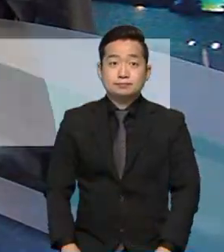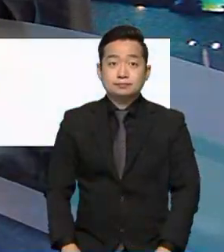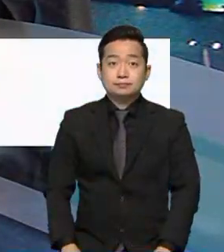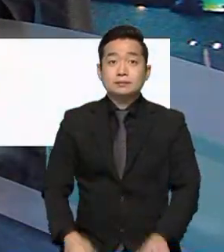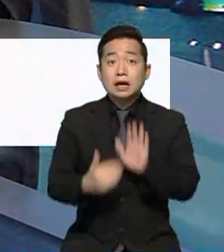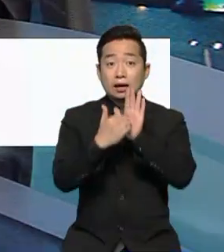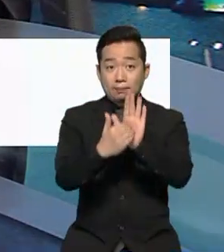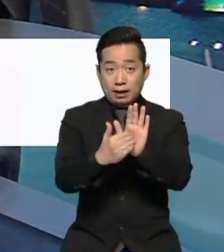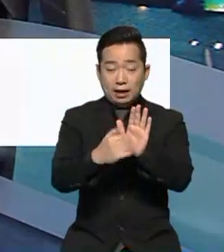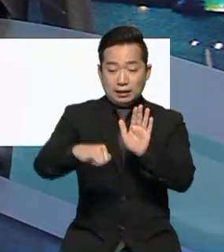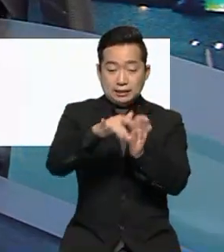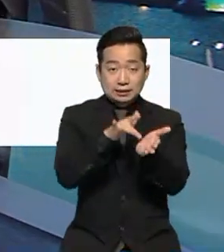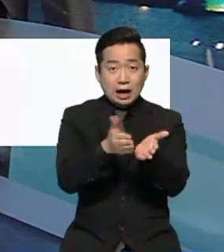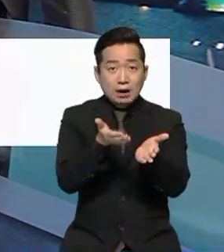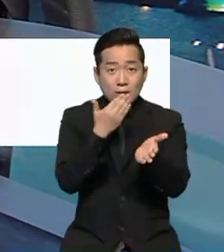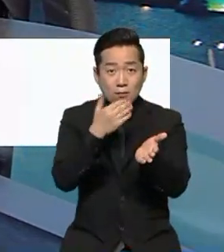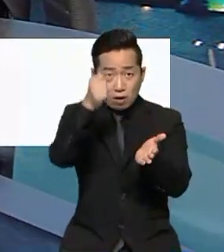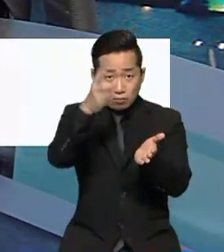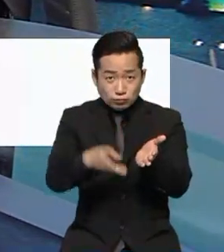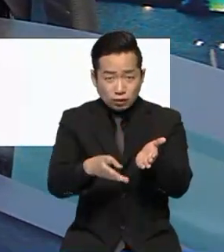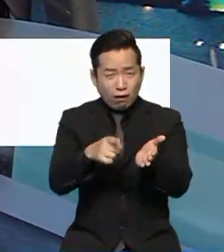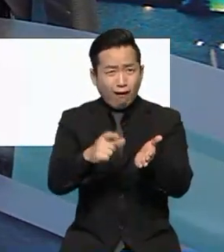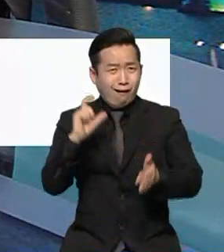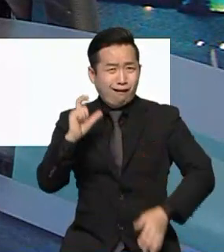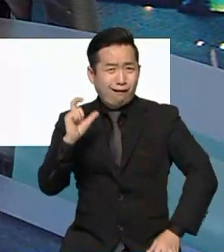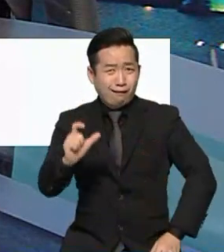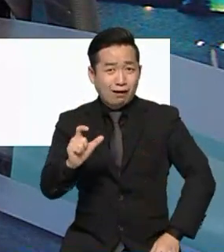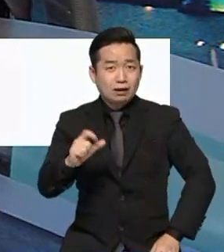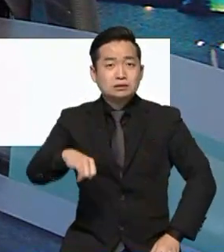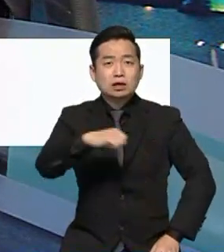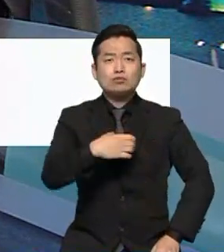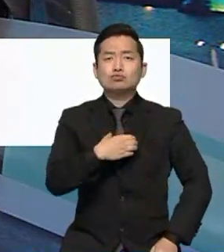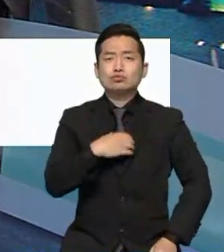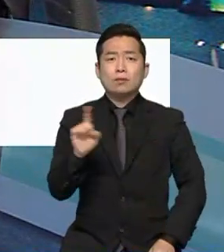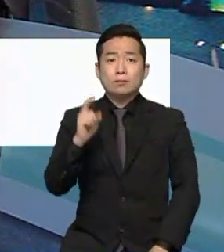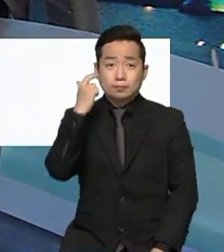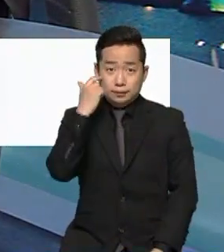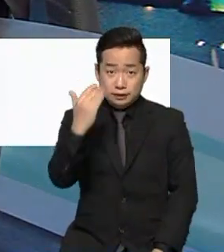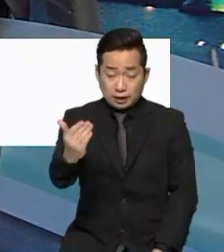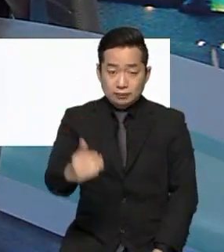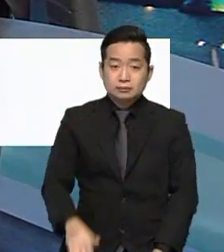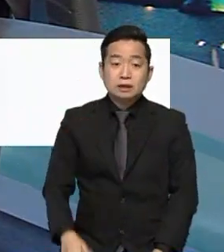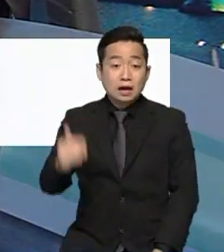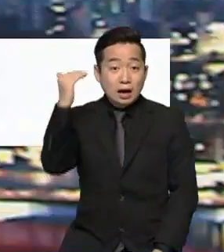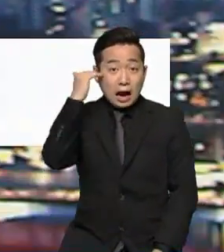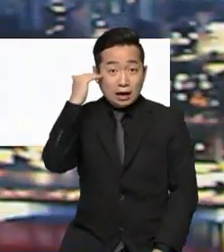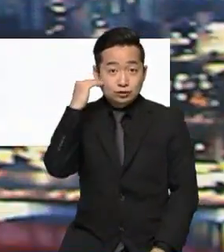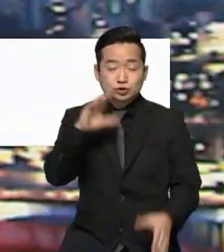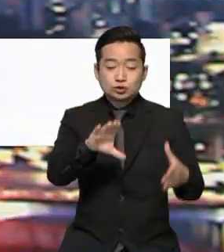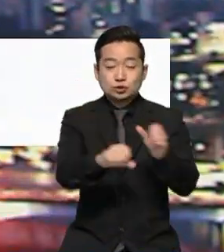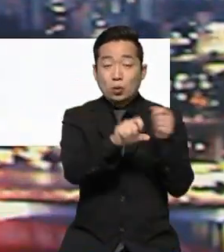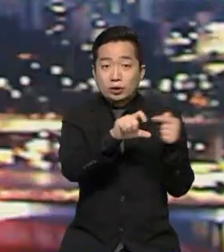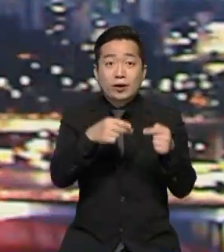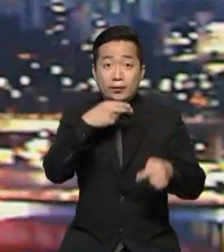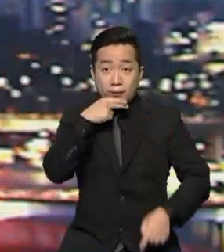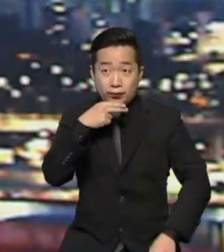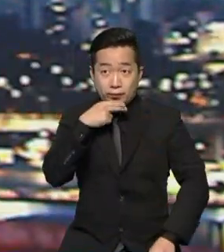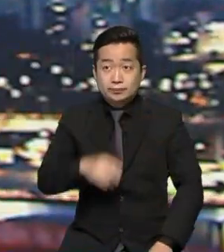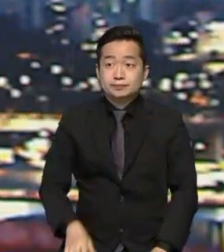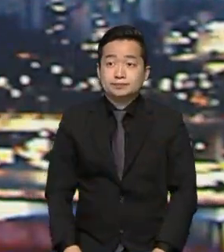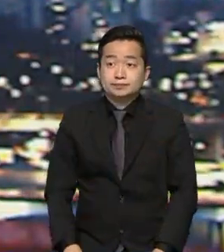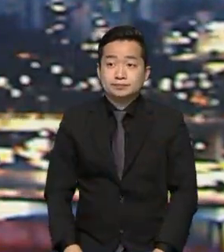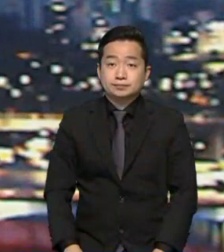항생제를 여러 개 써도 듣지 않는다는 세균 이게 얼마나 위험한 건지부터 설명을 해주시죠 국내 통계는 없으니까요 보건